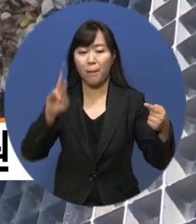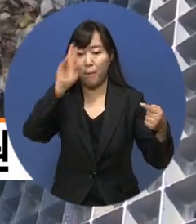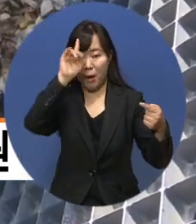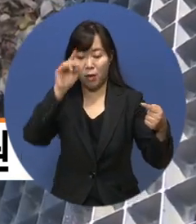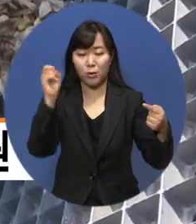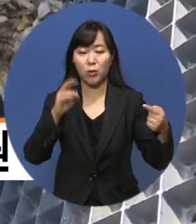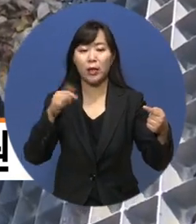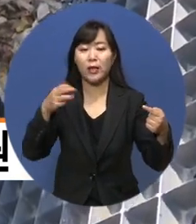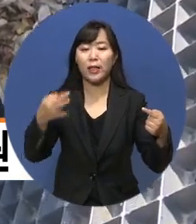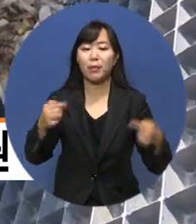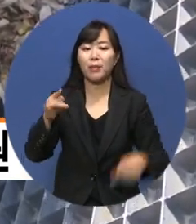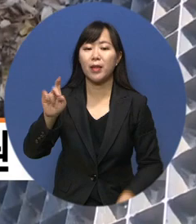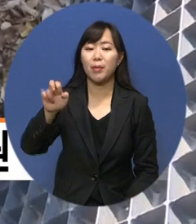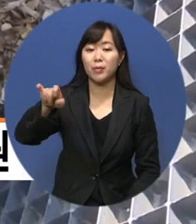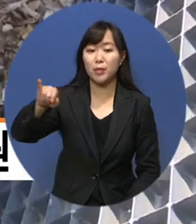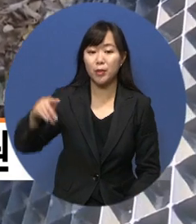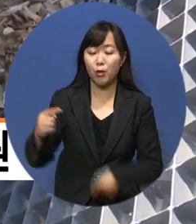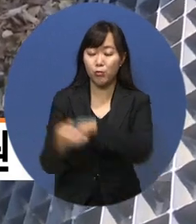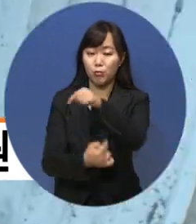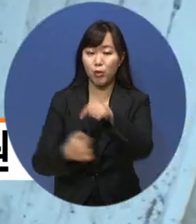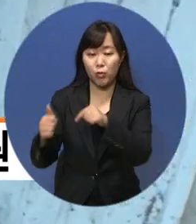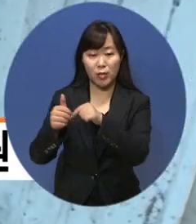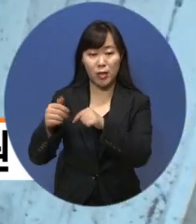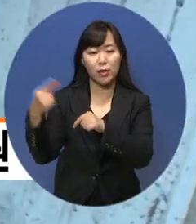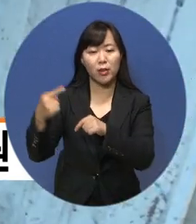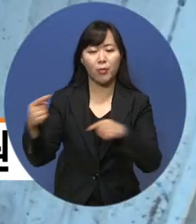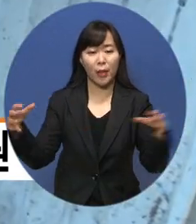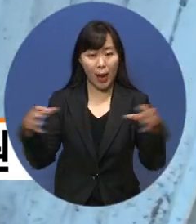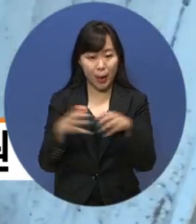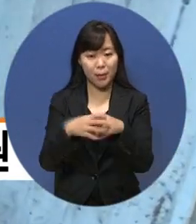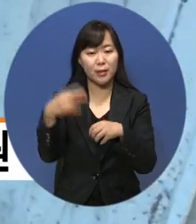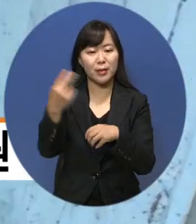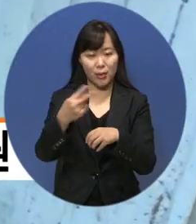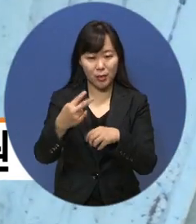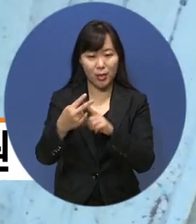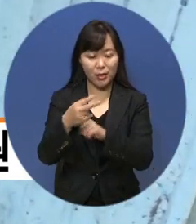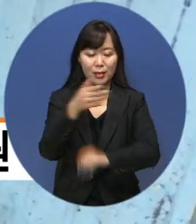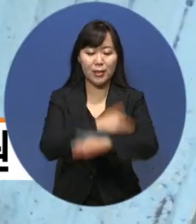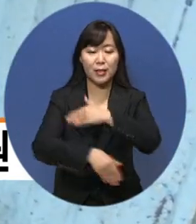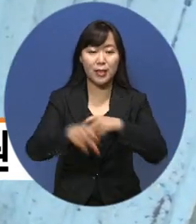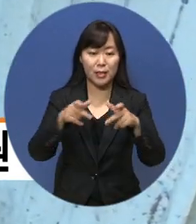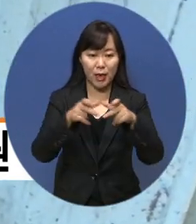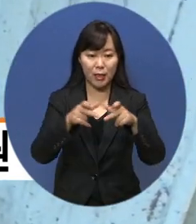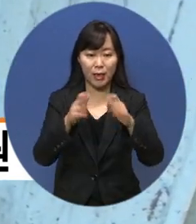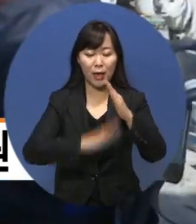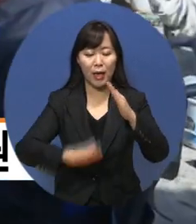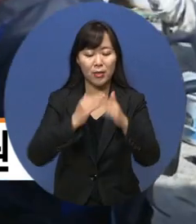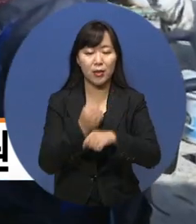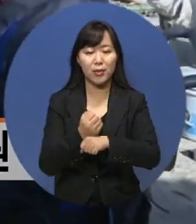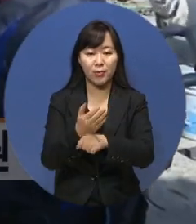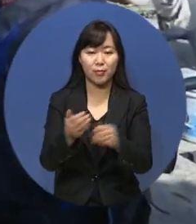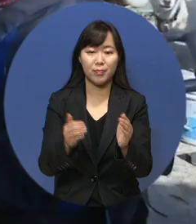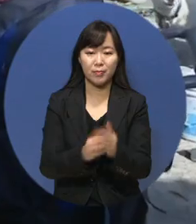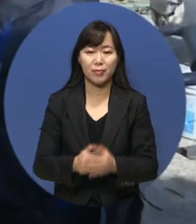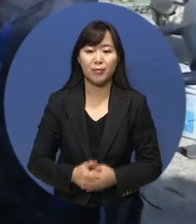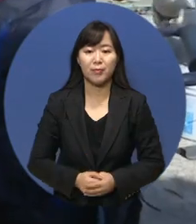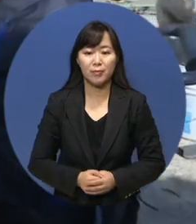김남철 운영위원장 이 천장을 부어 내 총 2천 잔을 지체장애인 가정에게 전달했습니다